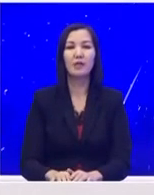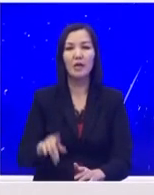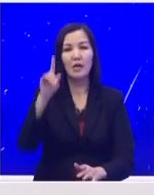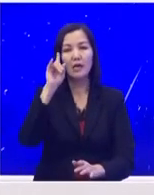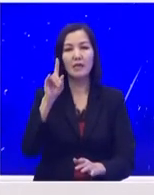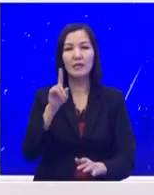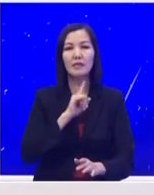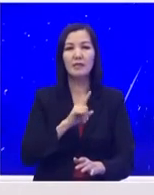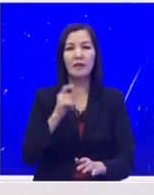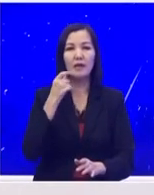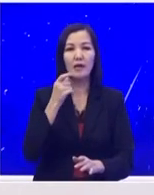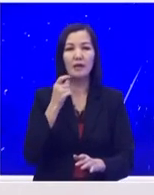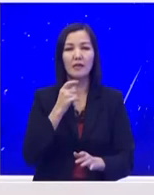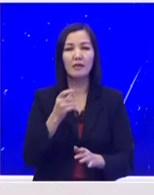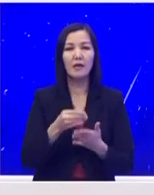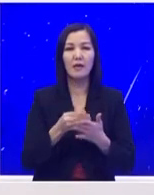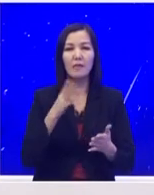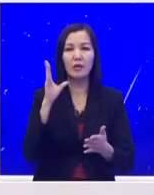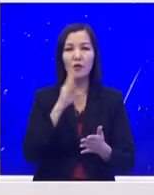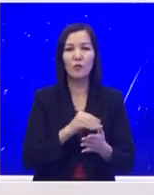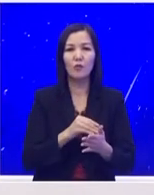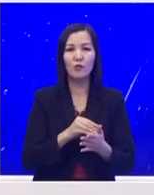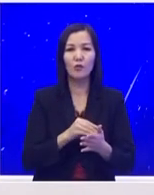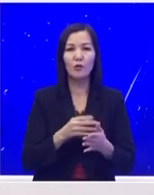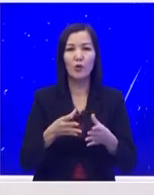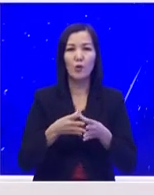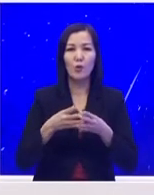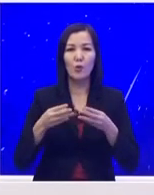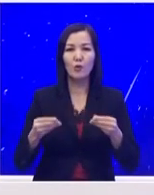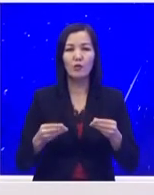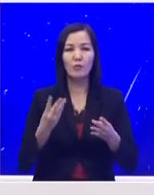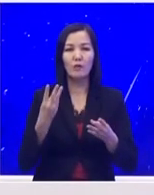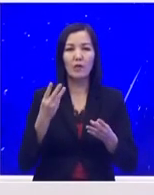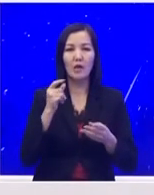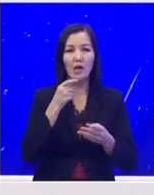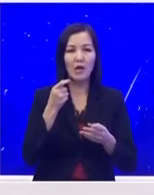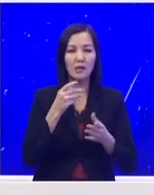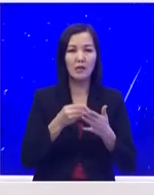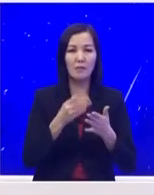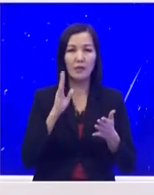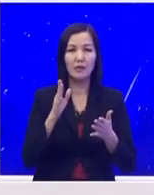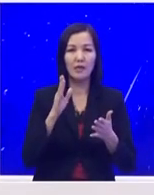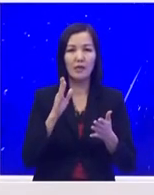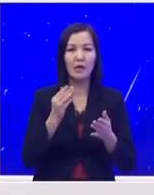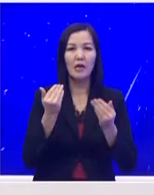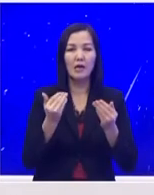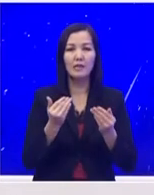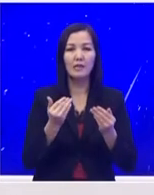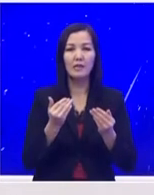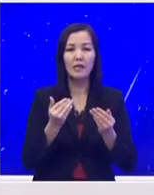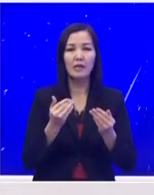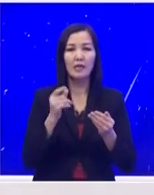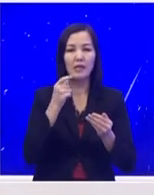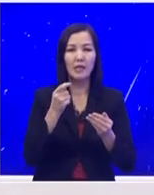Елімізде қант бағасы қымбаттауы мүмкін. Сарапшылар осы көктемде құмшекер құны көтеріледі деп болжап отыр. Қазір отандық нарықтағы